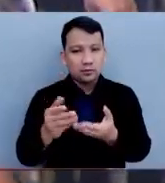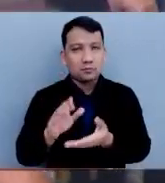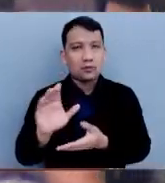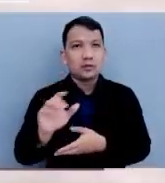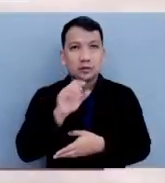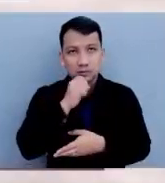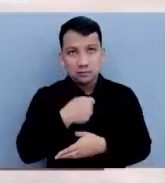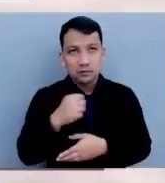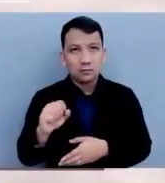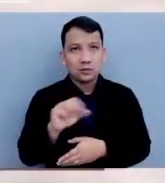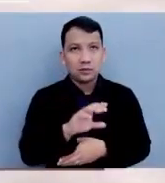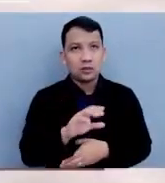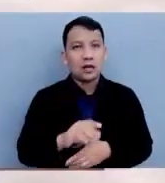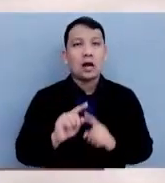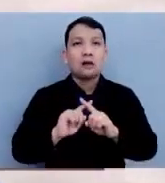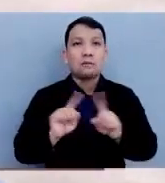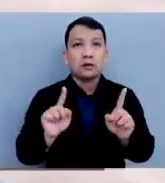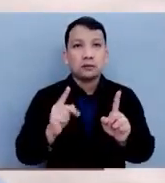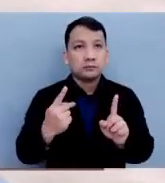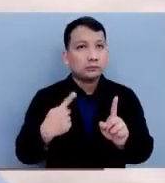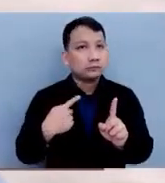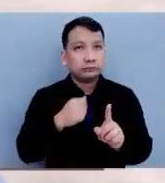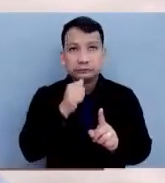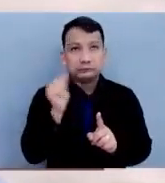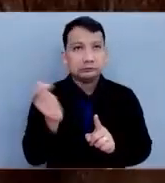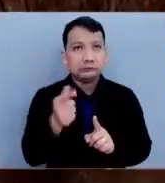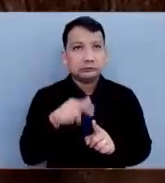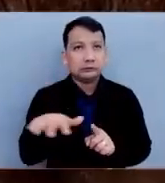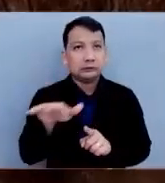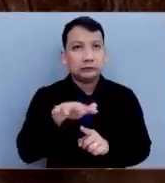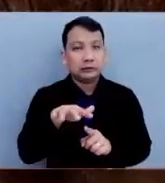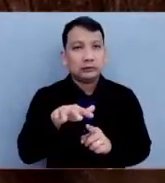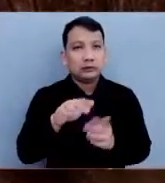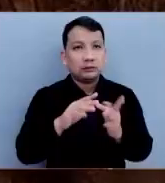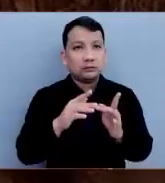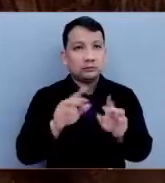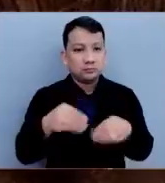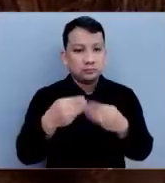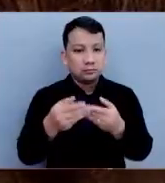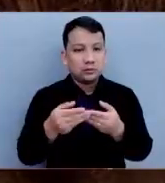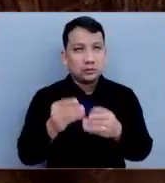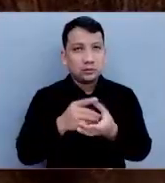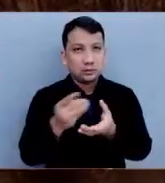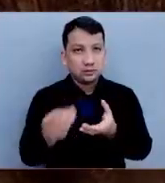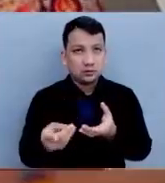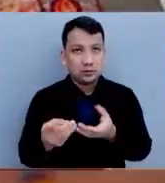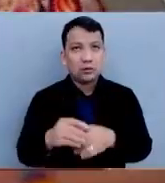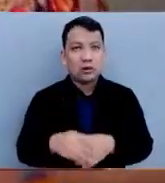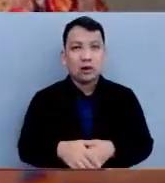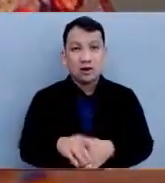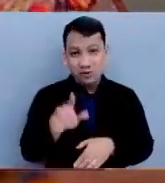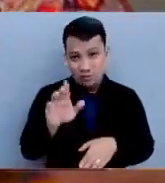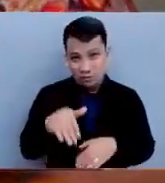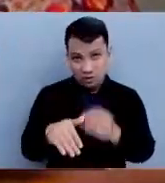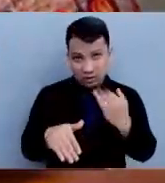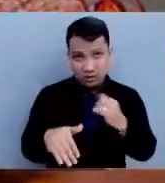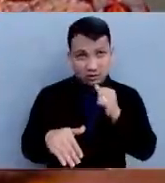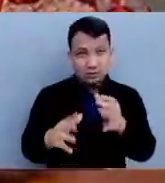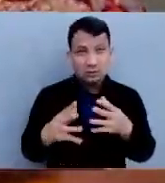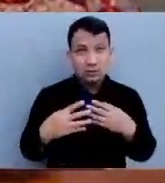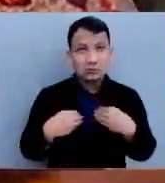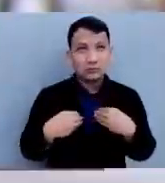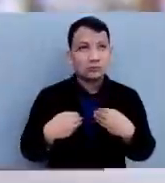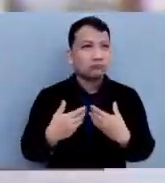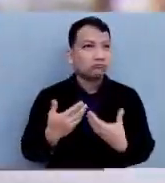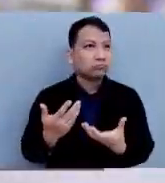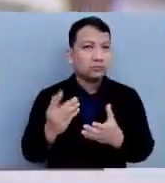senior. Yun nga lang, hindi raw lahat ng online sellers nagbibigay ng discount. Kasi may mga online na hindi tumatanggap ng ano,